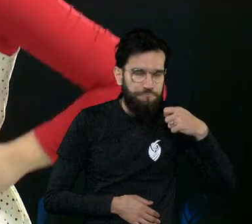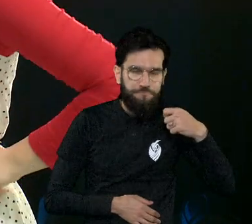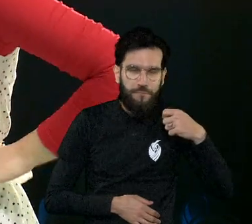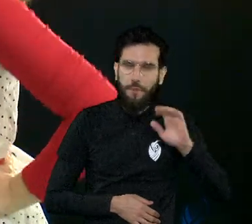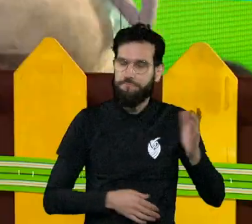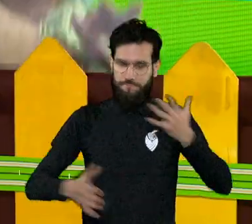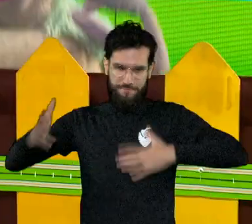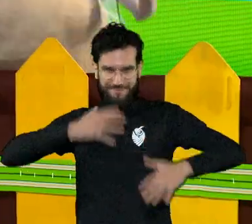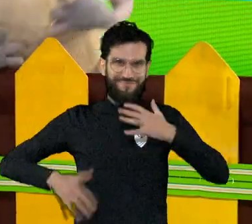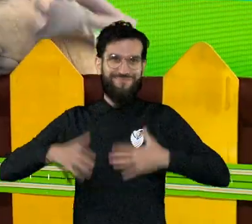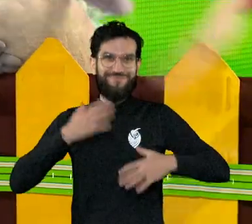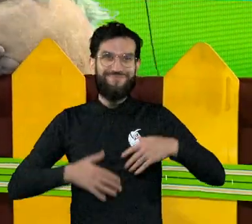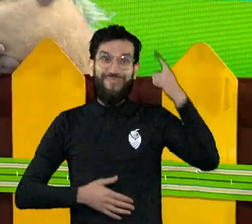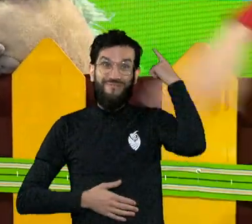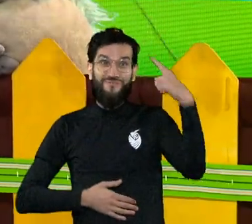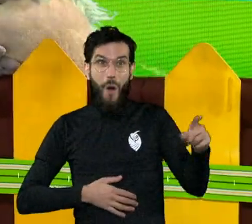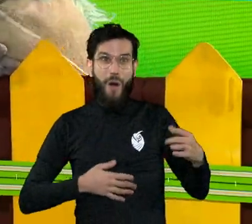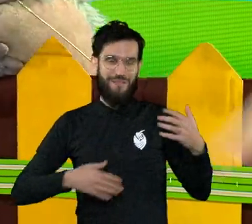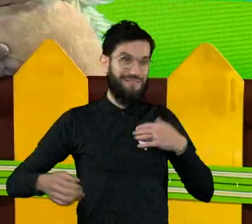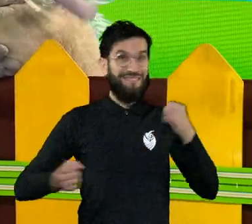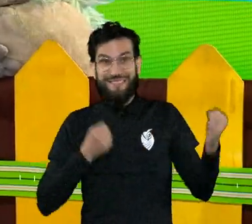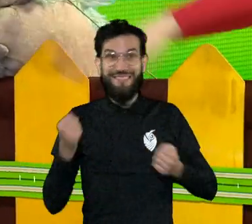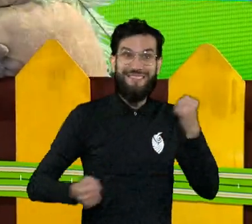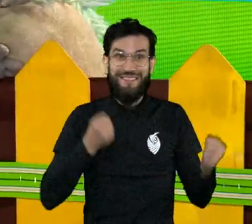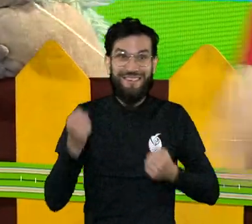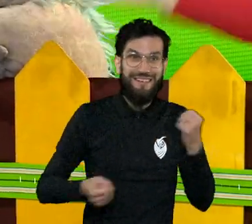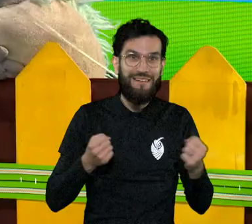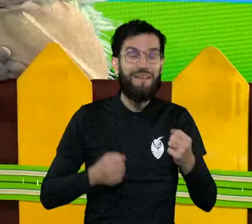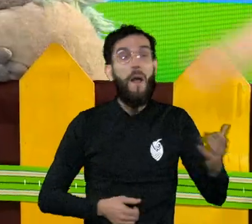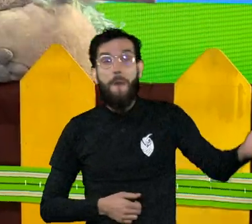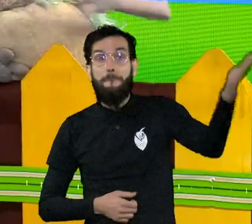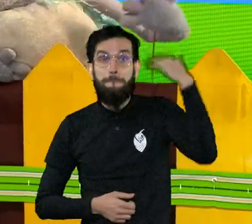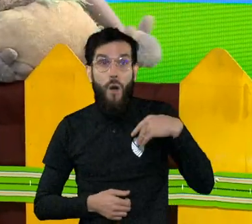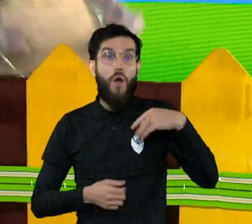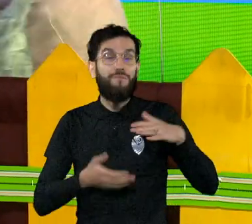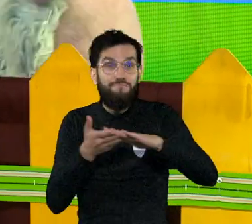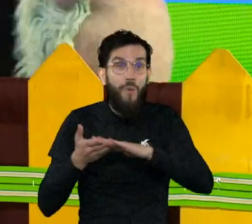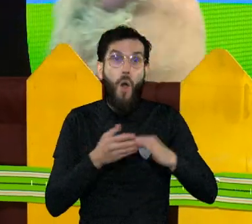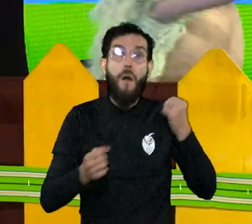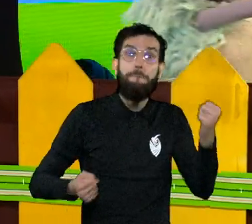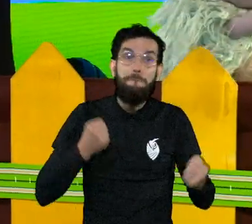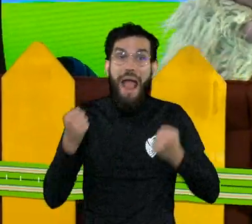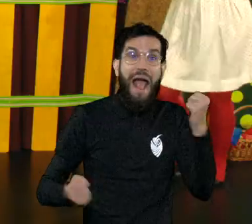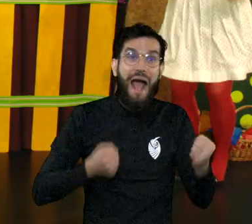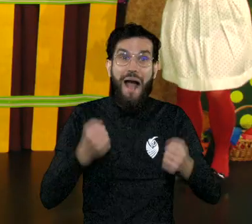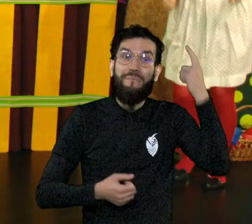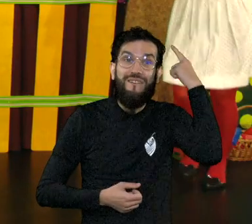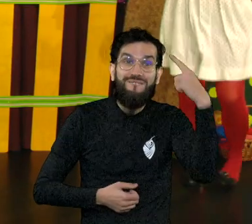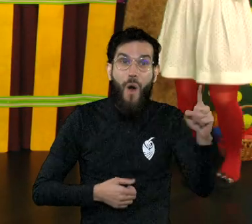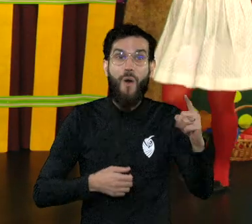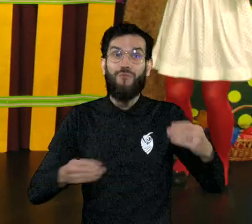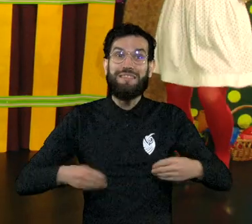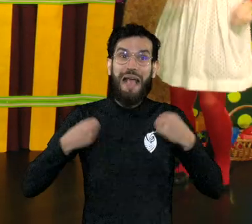utekali. Poďte, deti, poďte von, pobehať si na náš dvor. Poďte, deti, poďte